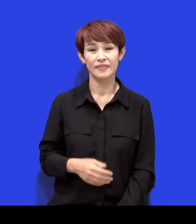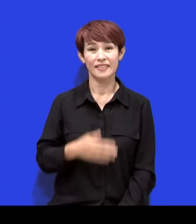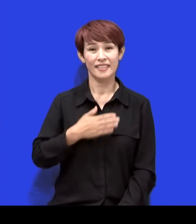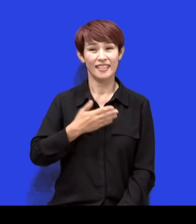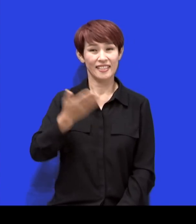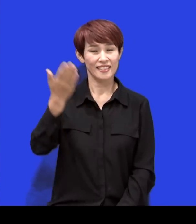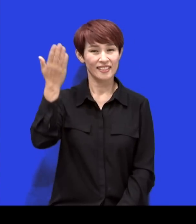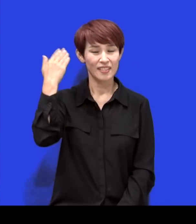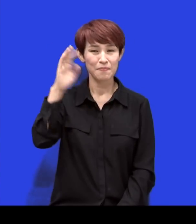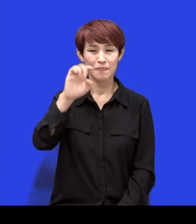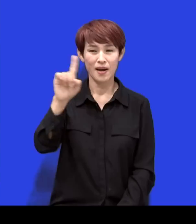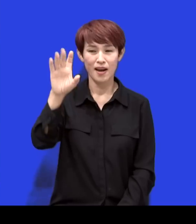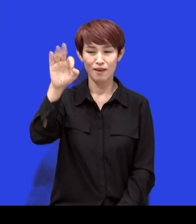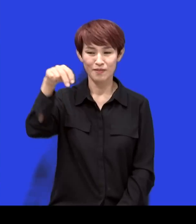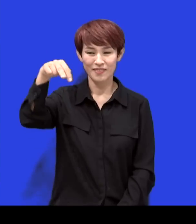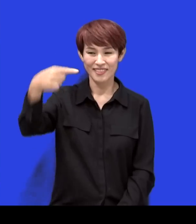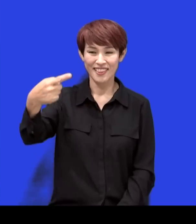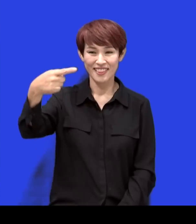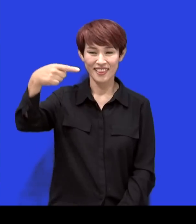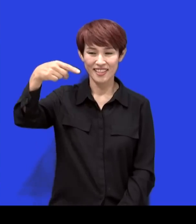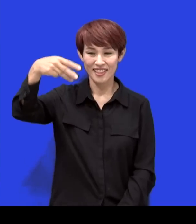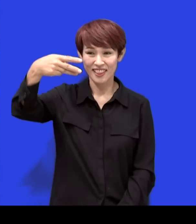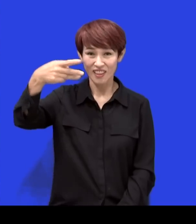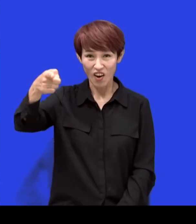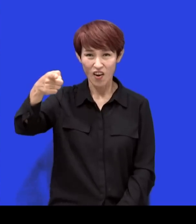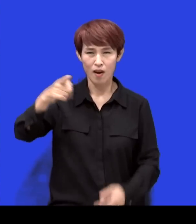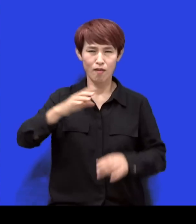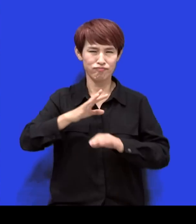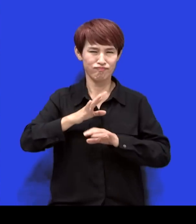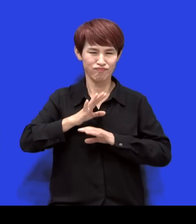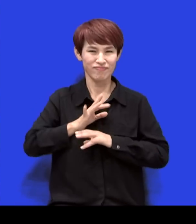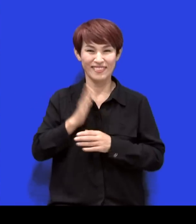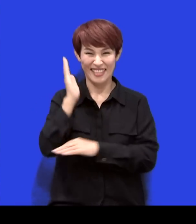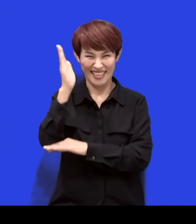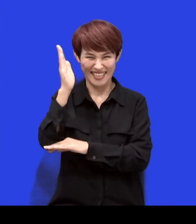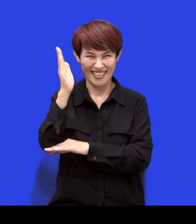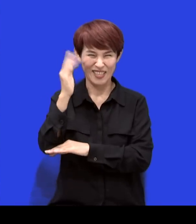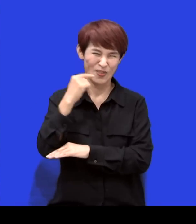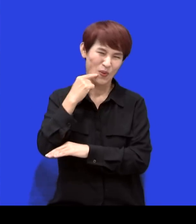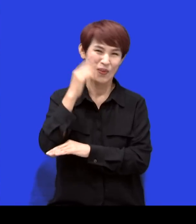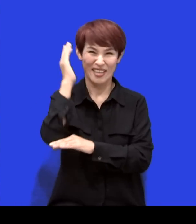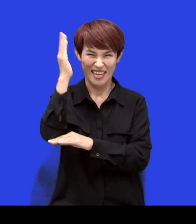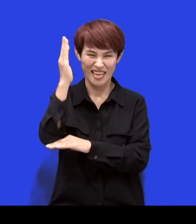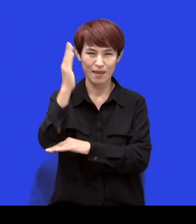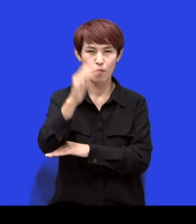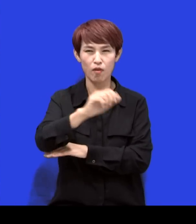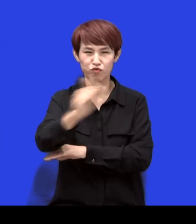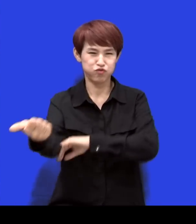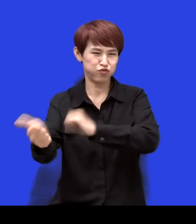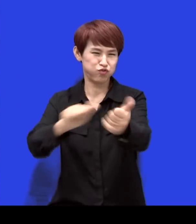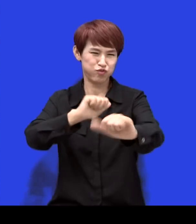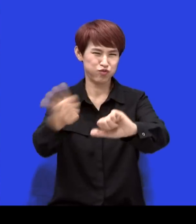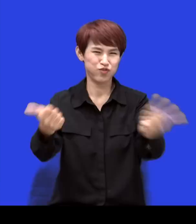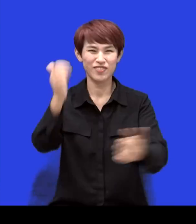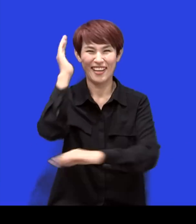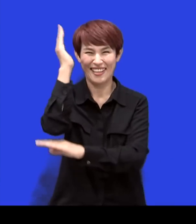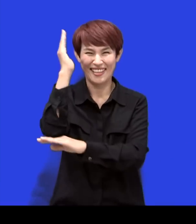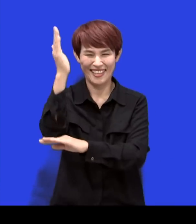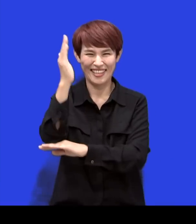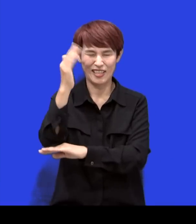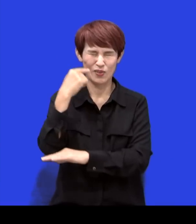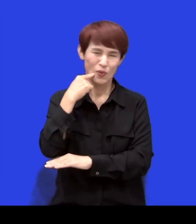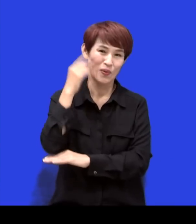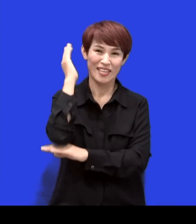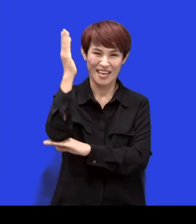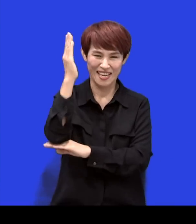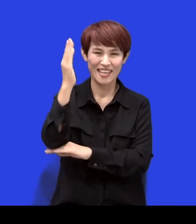쓴 파우스터가 예. 네 번째 소설이 스릴러예요. 그러니까 자극적이고 예, 자극적이고 사람 죽고. 백종마다 죽고 예. 막 계속 예, 백종마다 사람이 죽고 뒤에